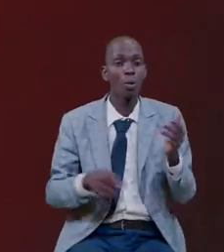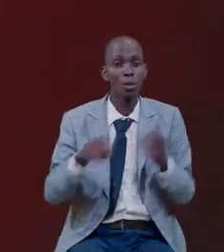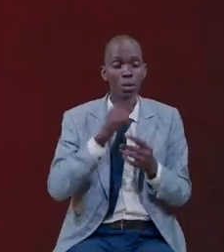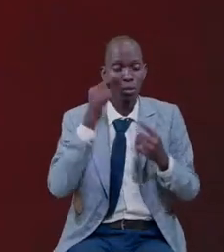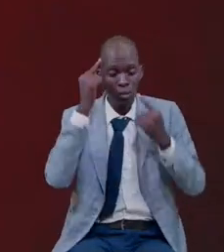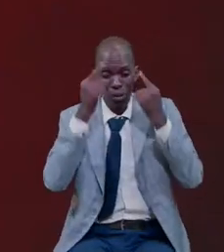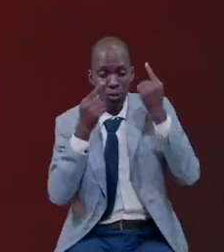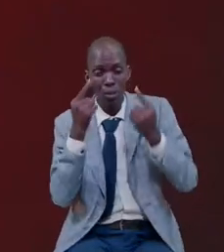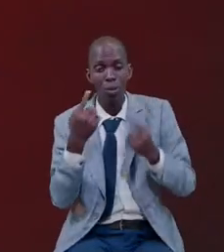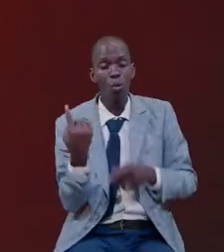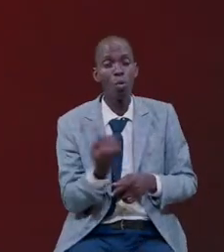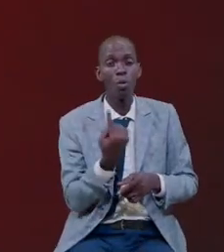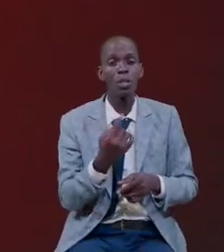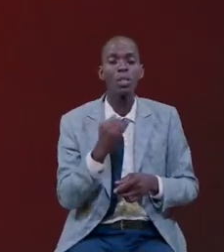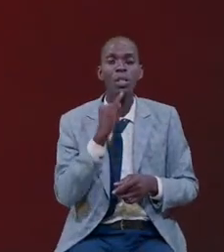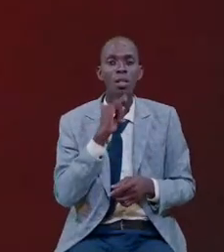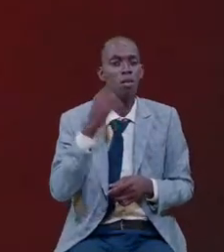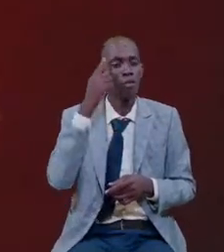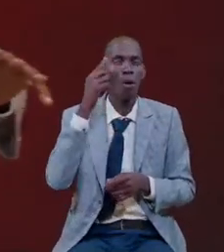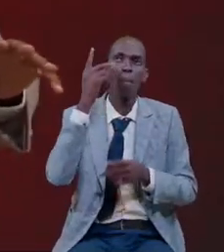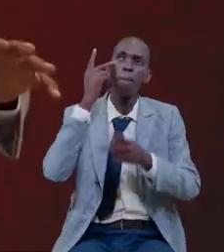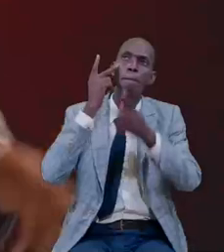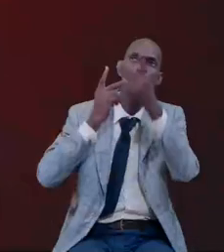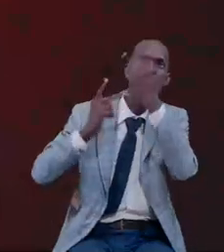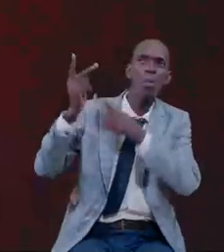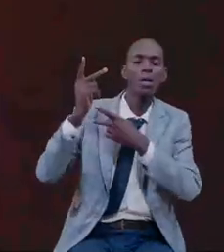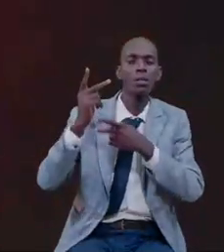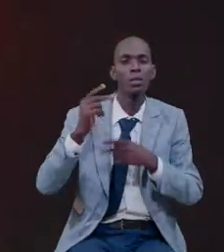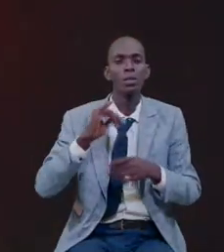prophétie, c'est pour de puissantes œuvres.